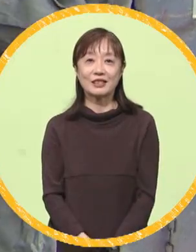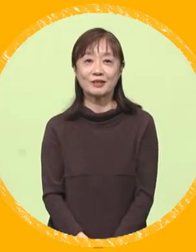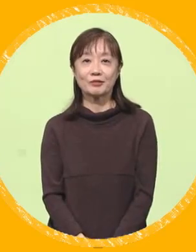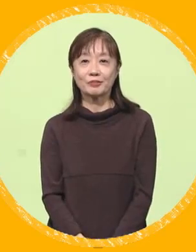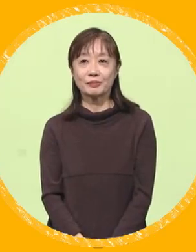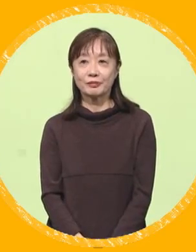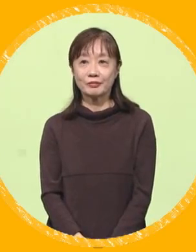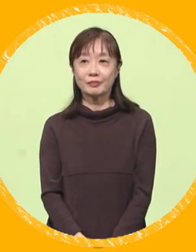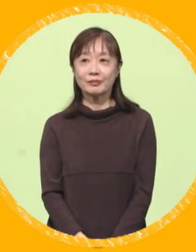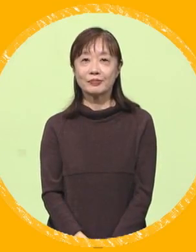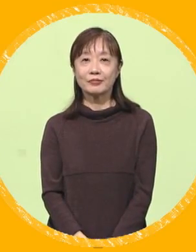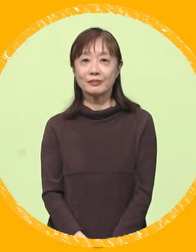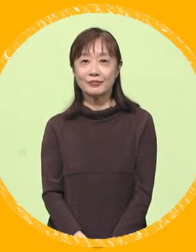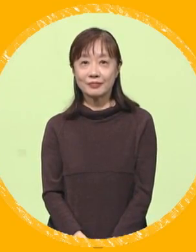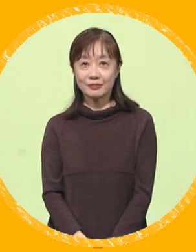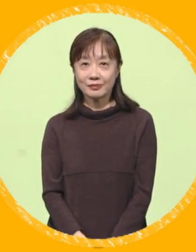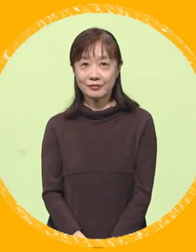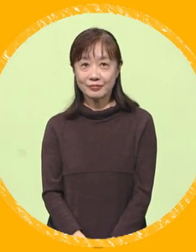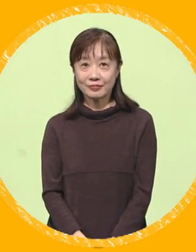い。